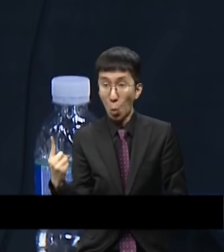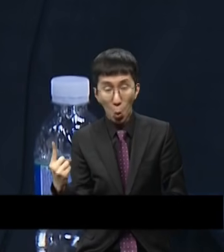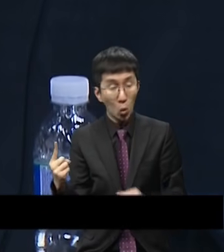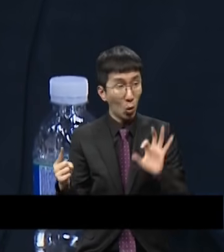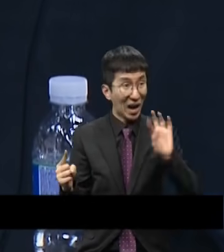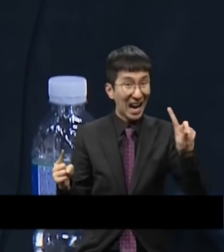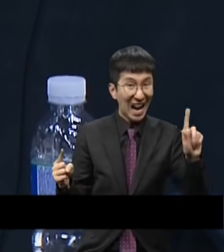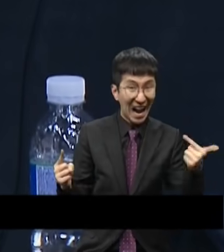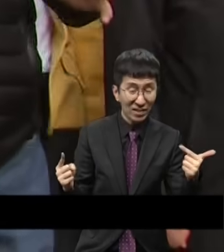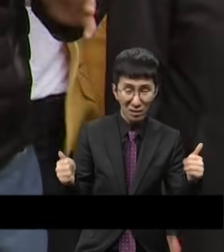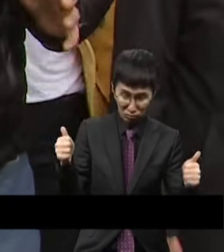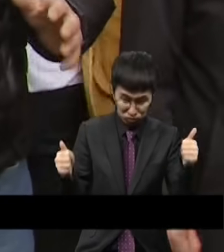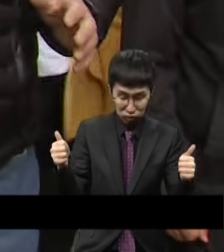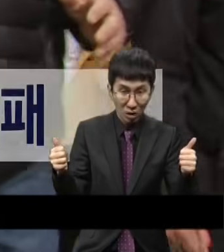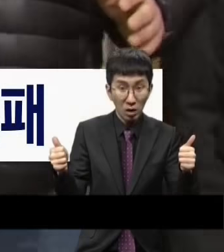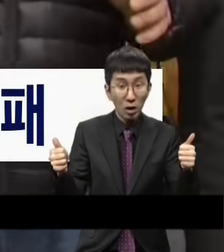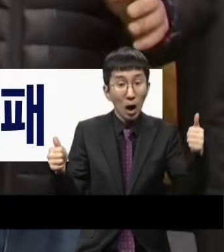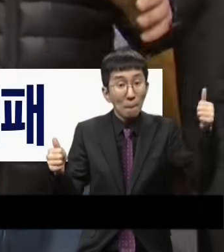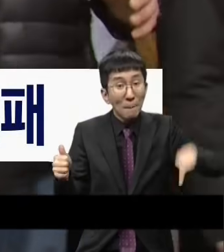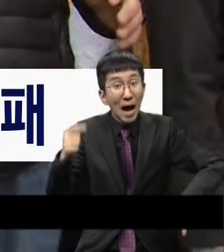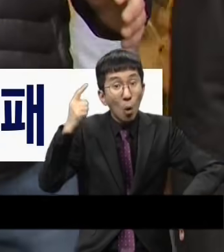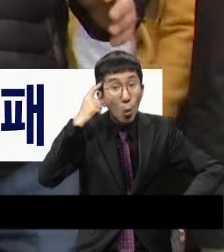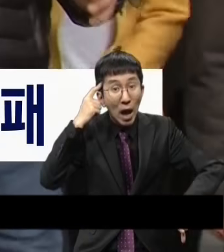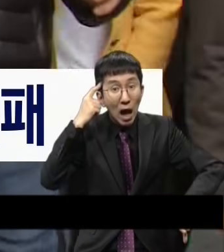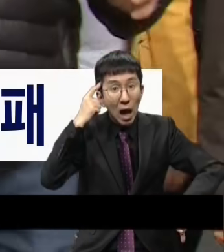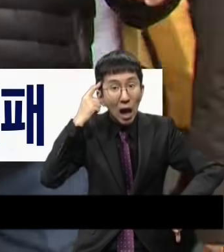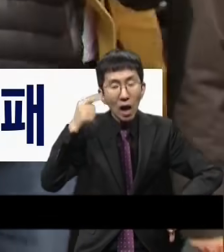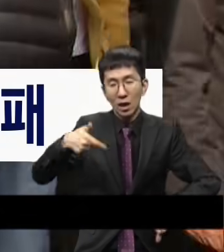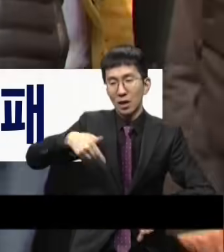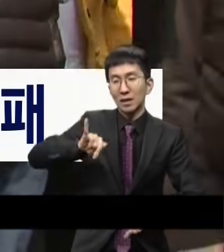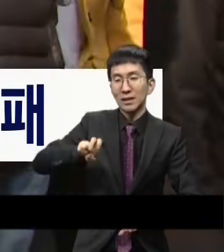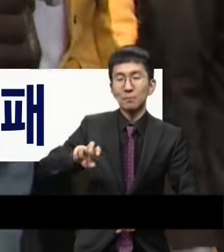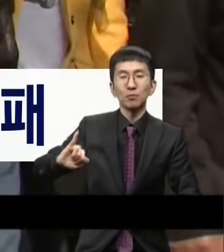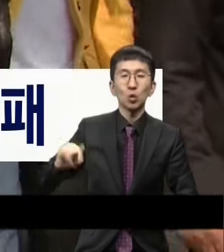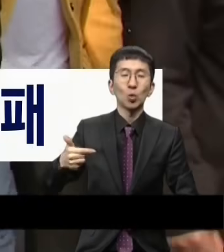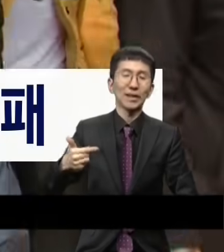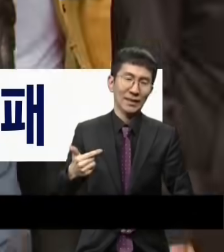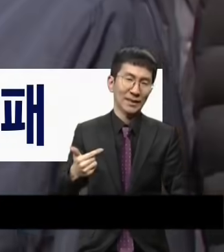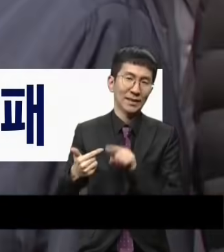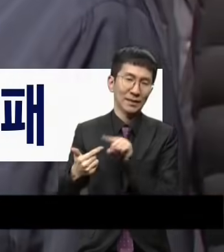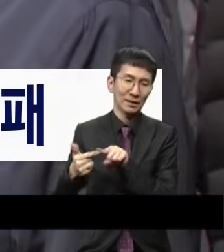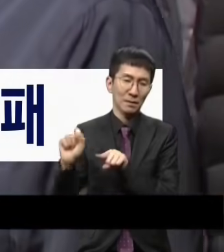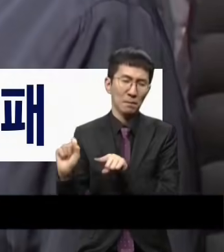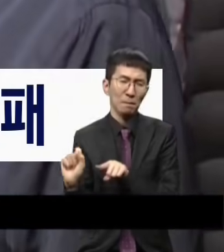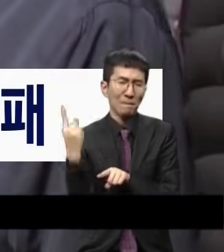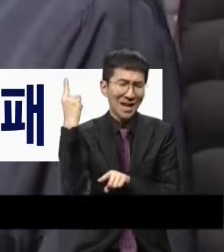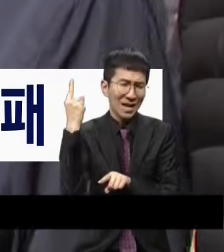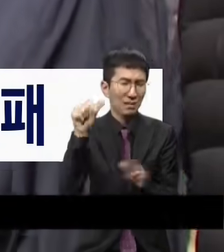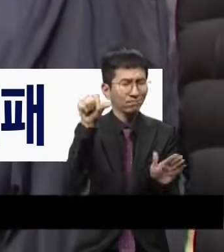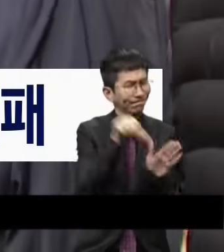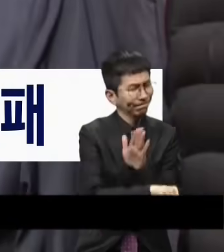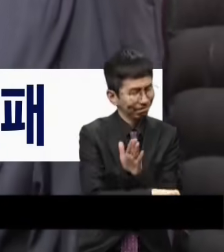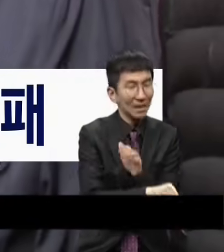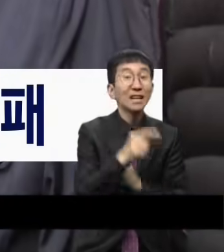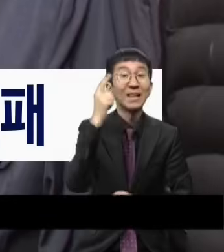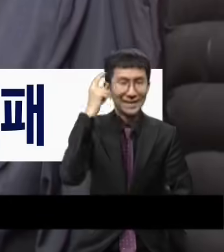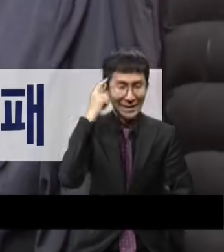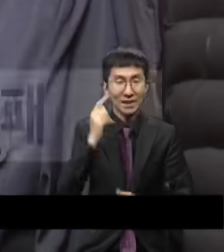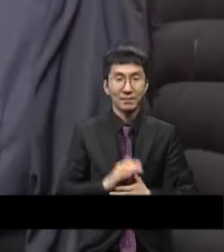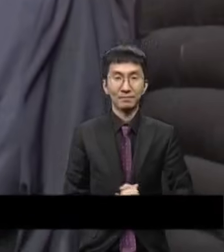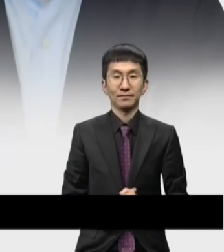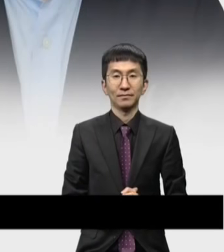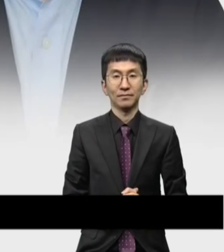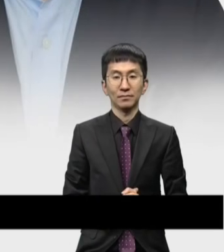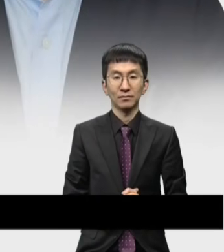후보에게 석패한 배경엔 제1야당 단일 후보를 강조해온 국민의힘 김종인 비대위원장의 벽이 높았다는 점도